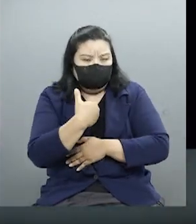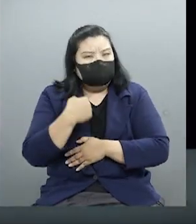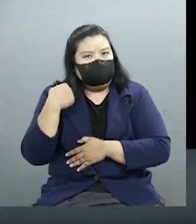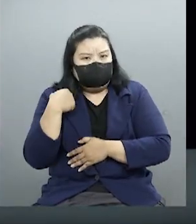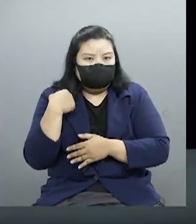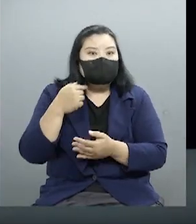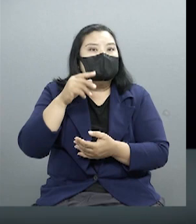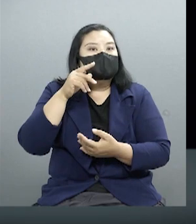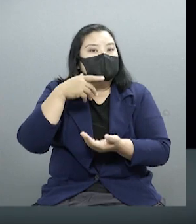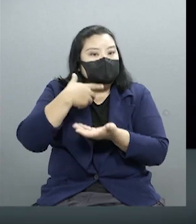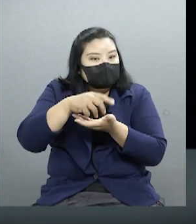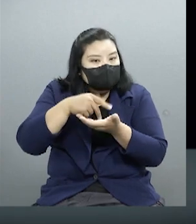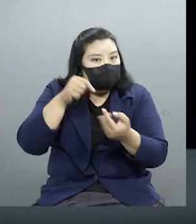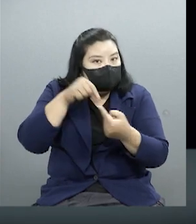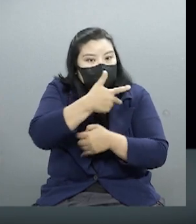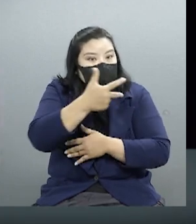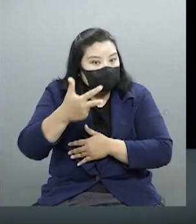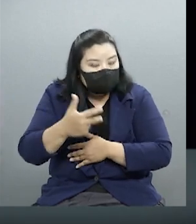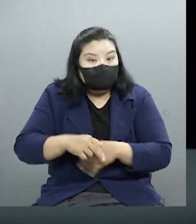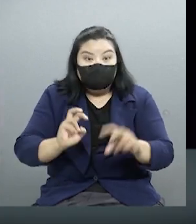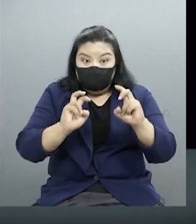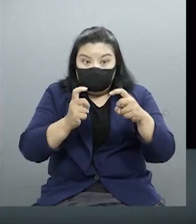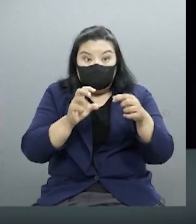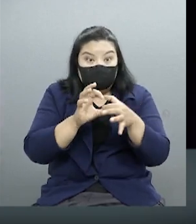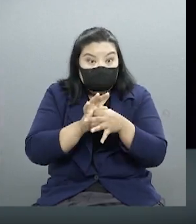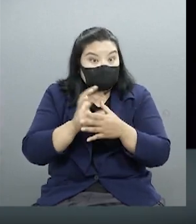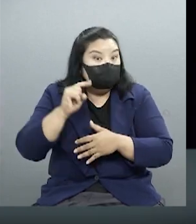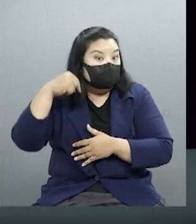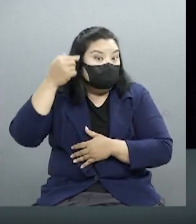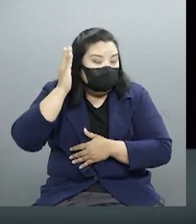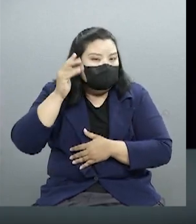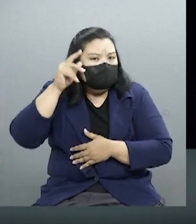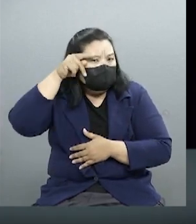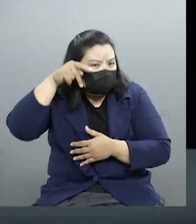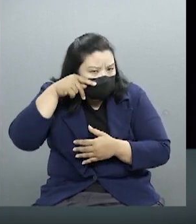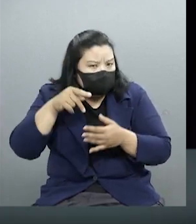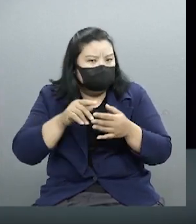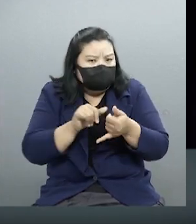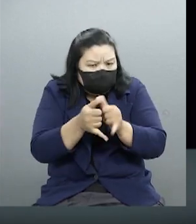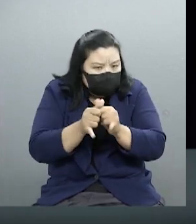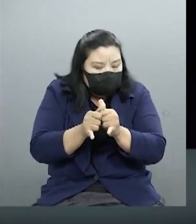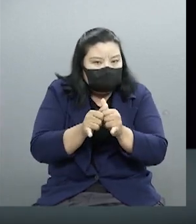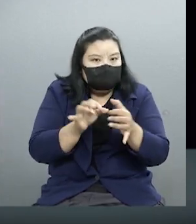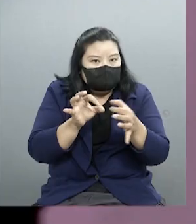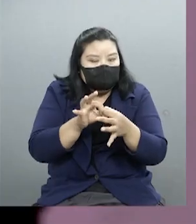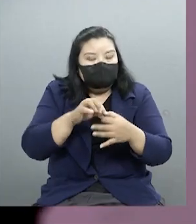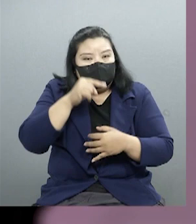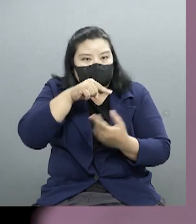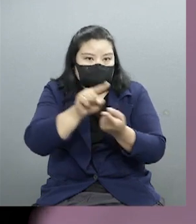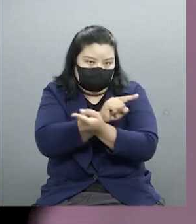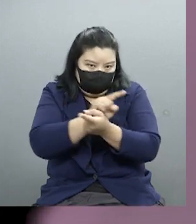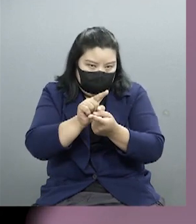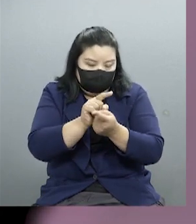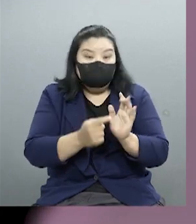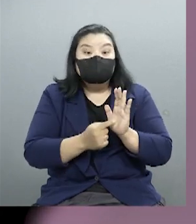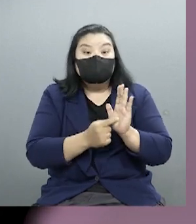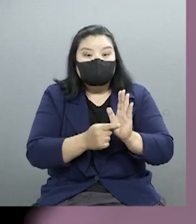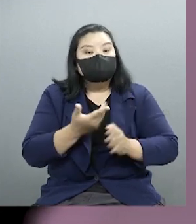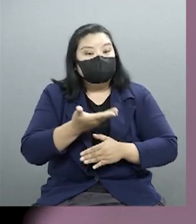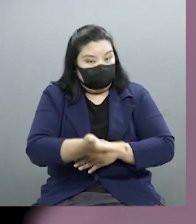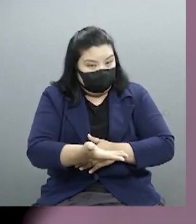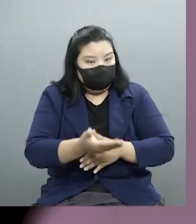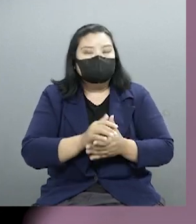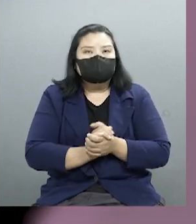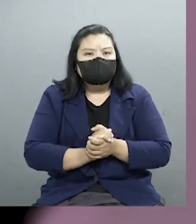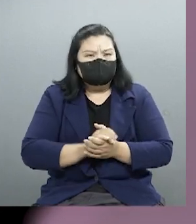ถึงการรายงานข่าวของไทย PBS ที่เปิดประเด็นเรื่องเพศซึ่งเป็นประเด็นอ่อนไหวของสังคมไทยอย่างเช่นคุณชนันด